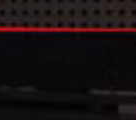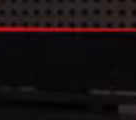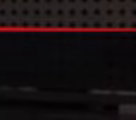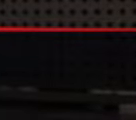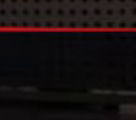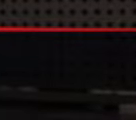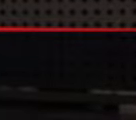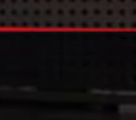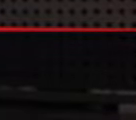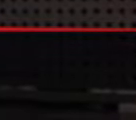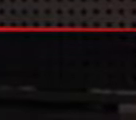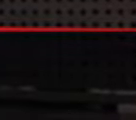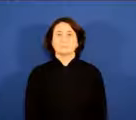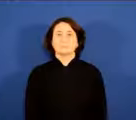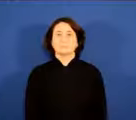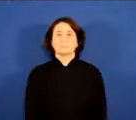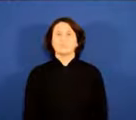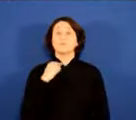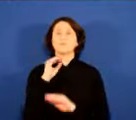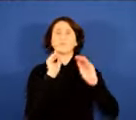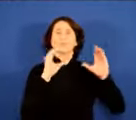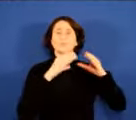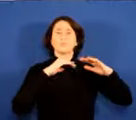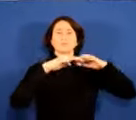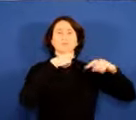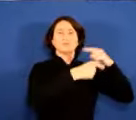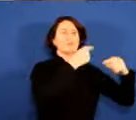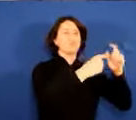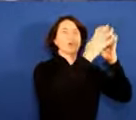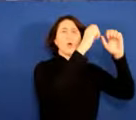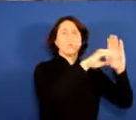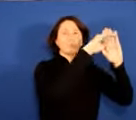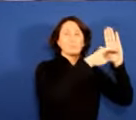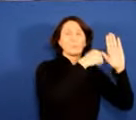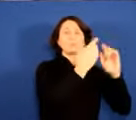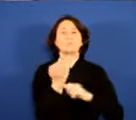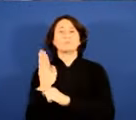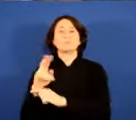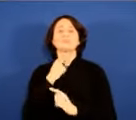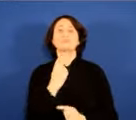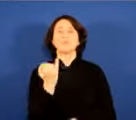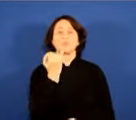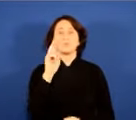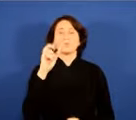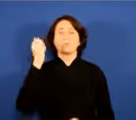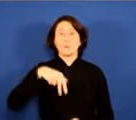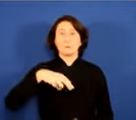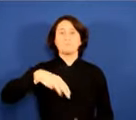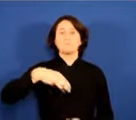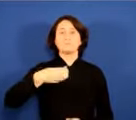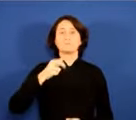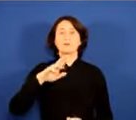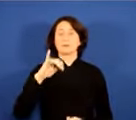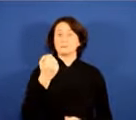Bizkaiko Foru Aldundiaren bozeramaileak Juan Maria Aburtok Gobernu Kontseiluan hartutako erabakien berri eman du. Hasteko Aburtok jakinarazi